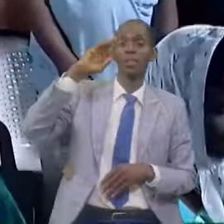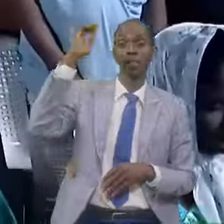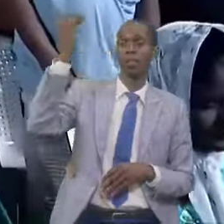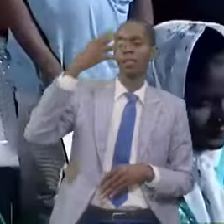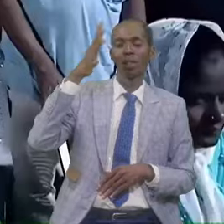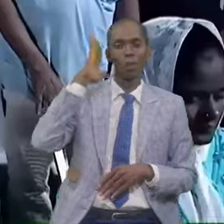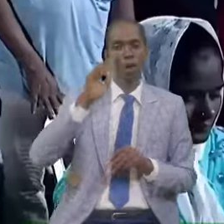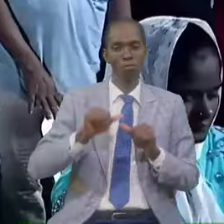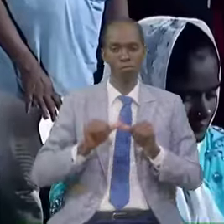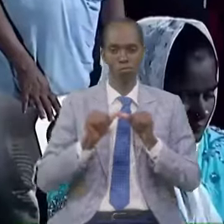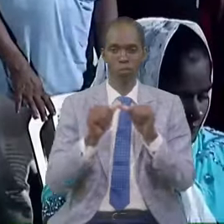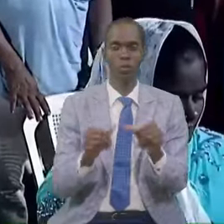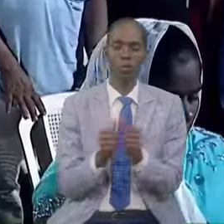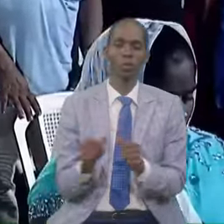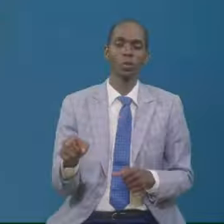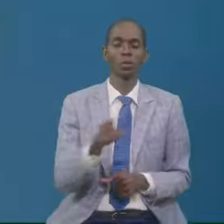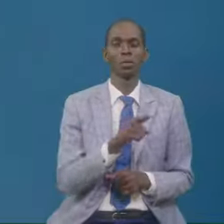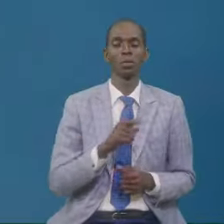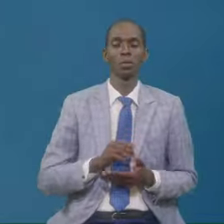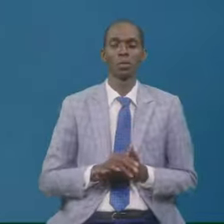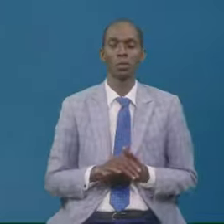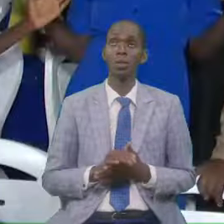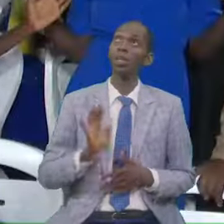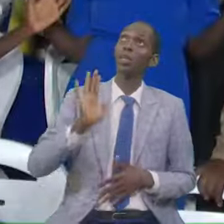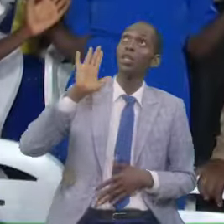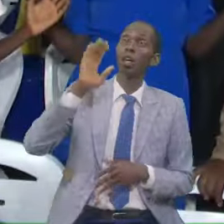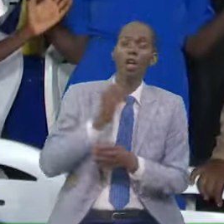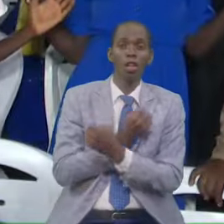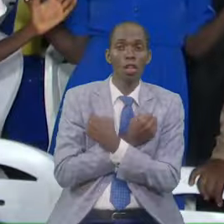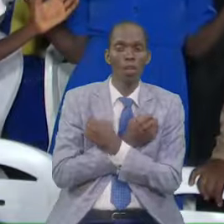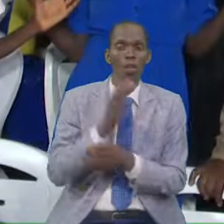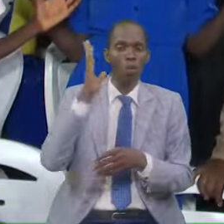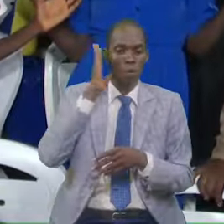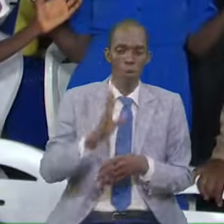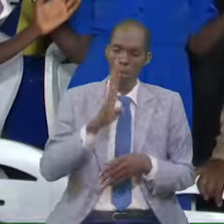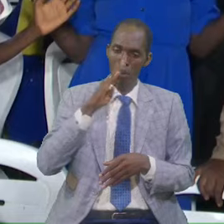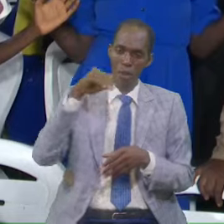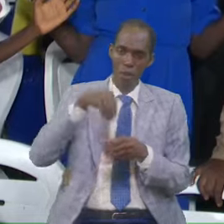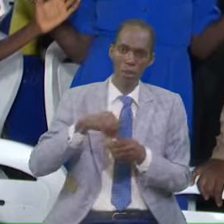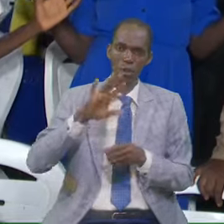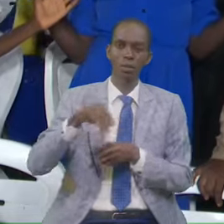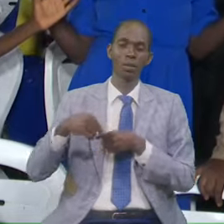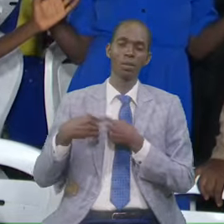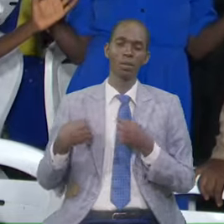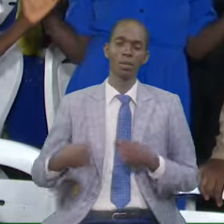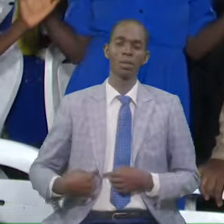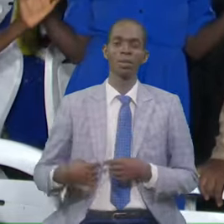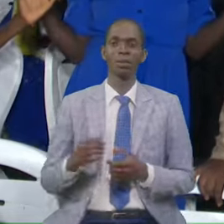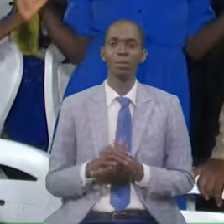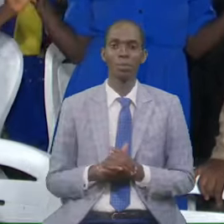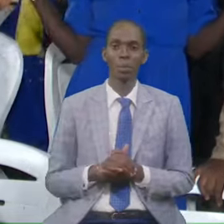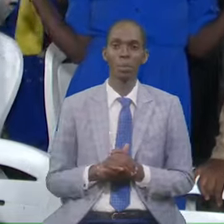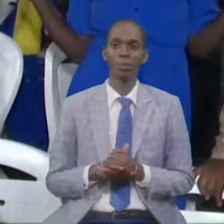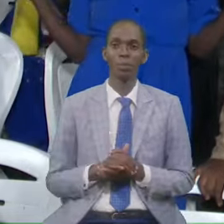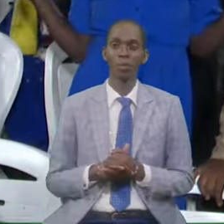మీ జీవితంలో నిరంతరాయంగా ఉంటుంది. His love will abide in your heart. ఆయన ప్రేమ మీ హృదయములో నిలిచి ఉంటుంది. The new